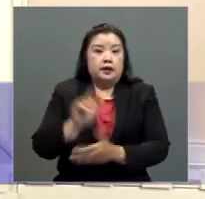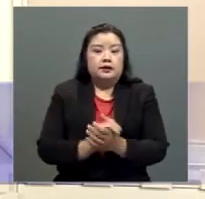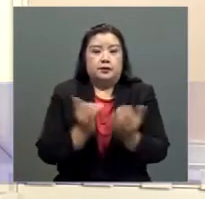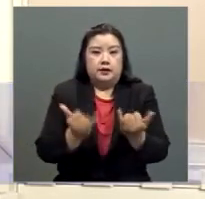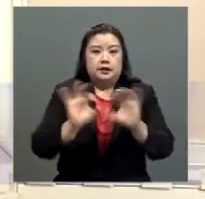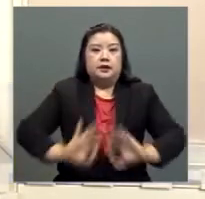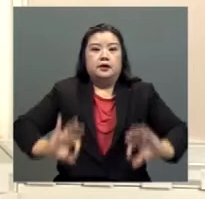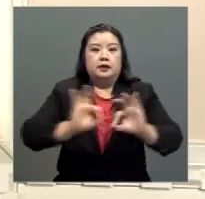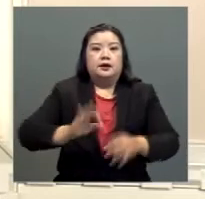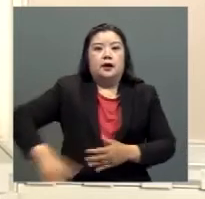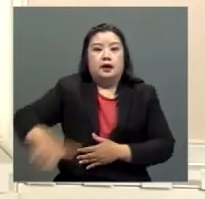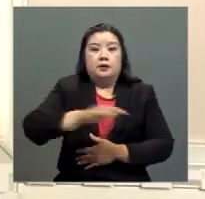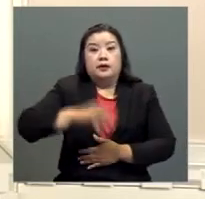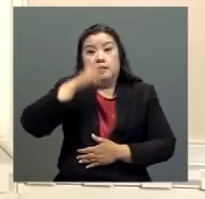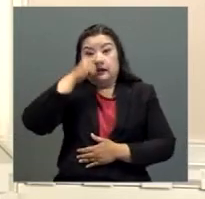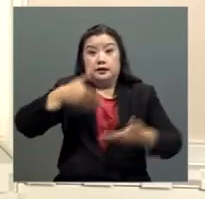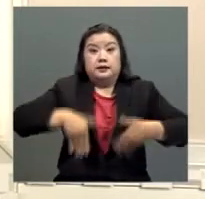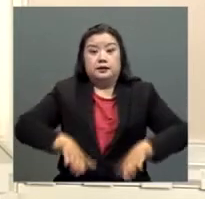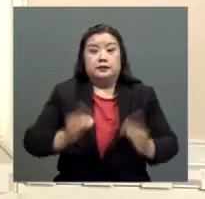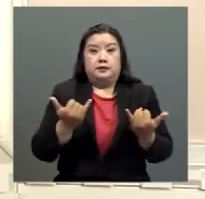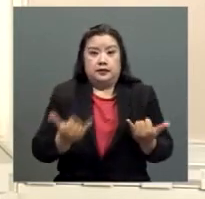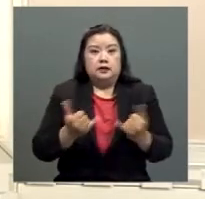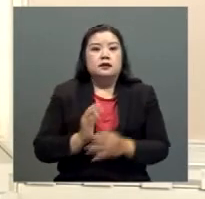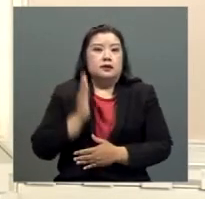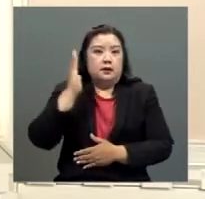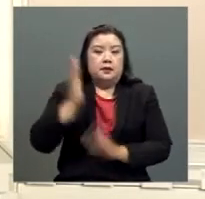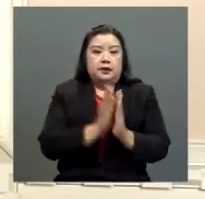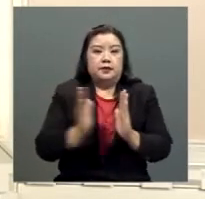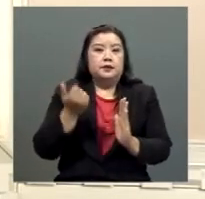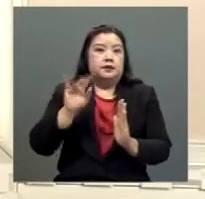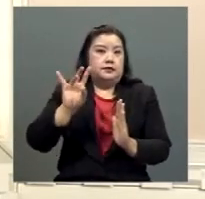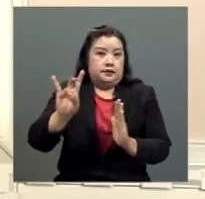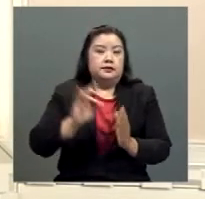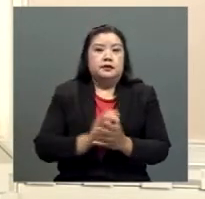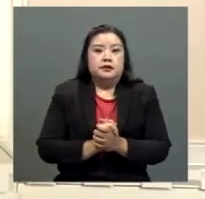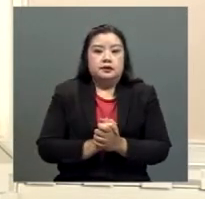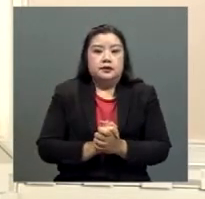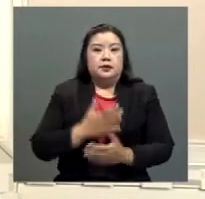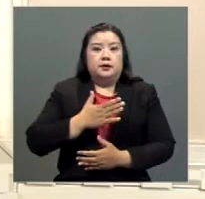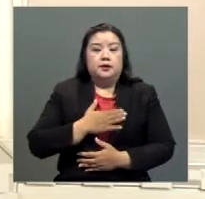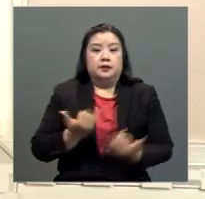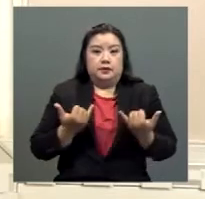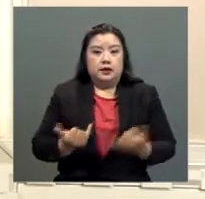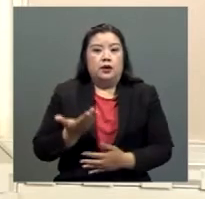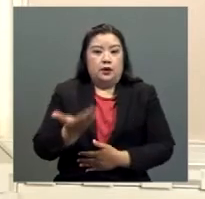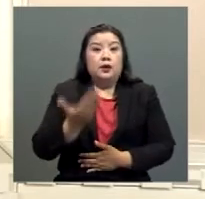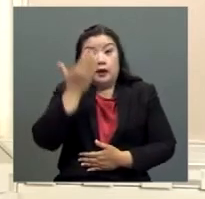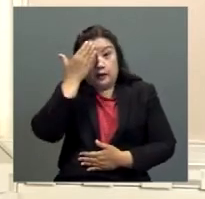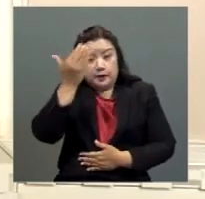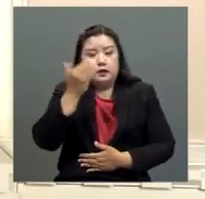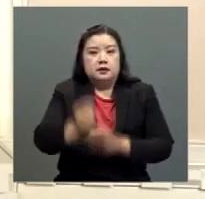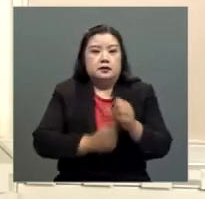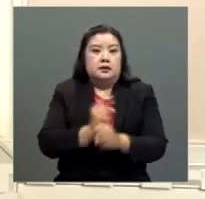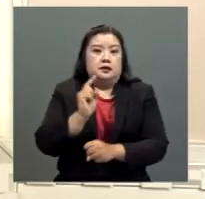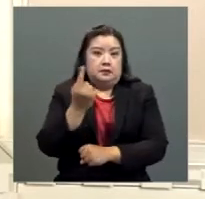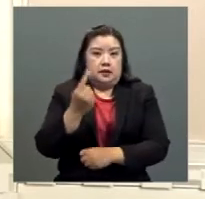ของพวกเราทุกคนซึ่งเป็นคนไทยนะครับในช่วงสัปดาห์ข้างหน้านี้ก่อนอื่นผมขอถือโอกาสวันปีใหม่ไทยที่เพิ่งผ่าน